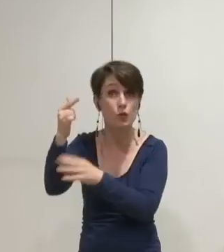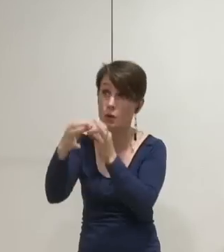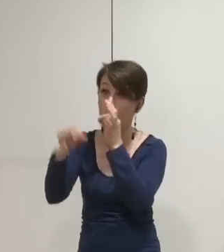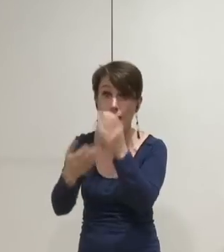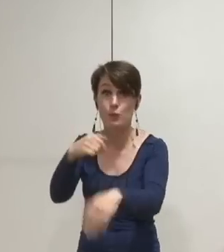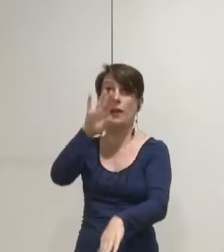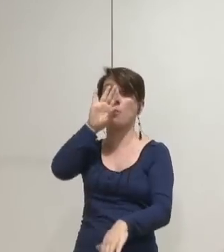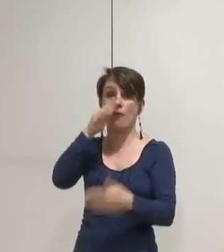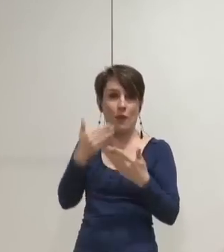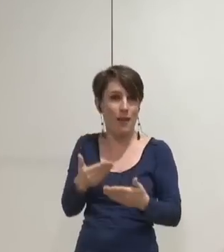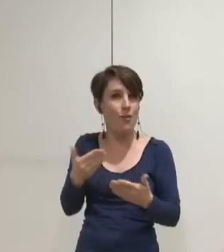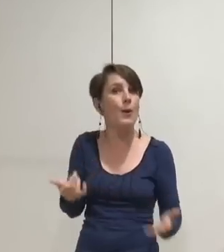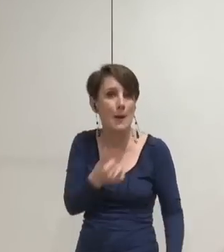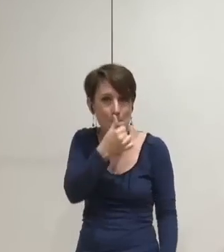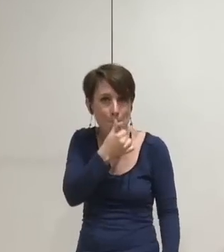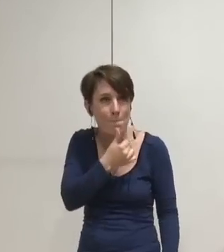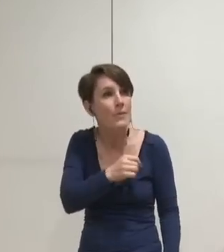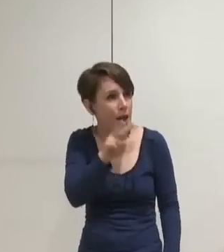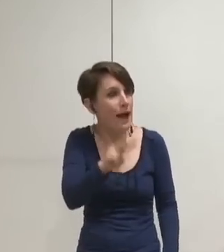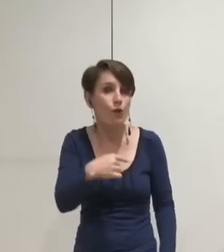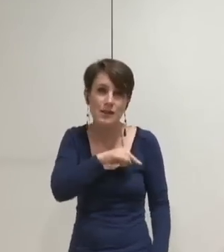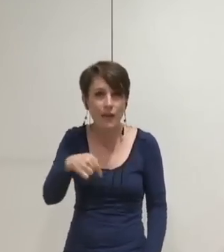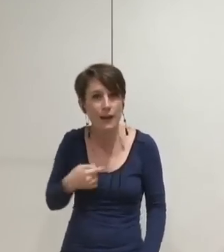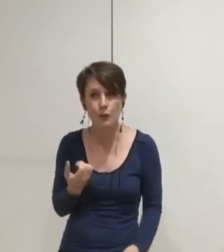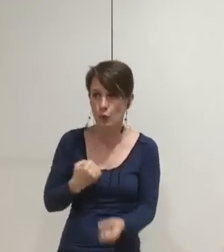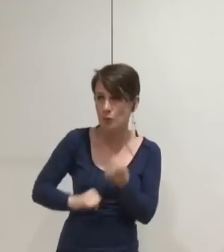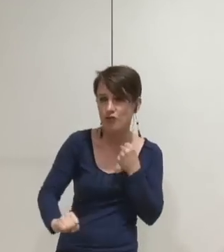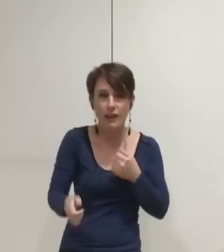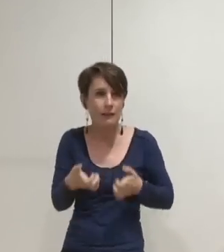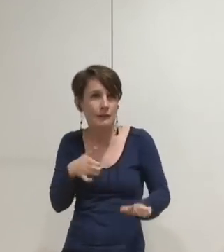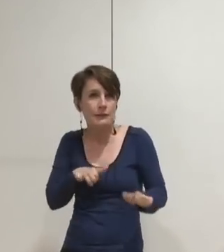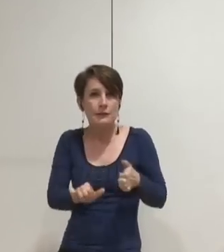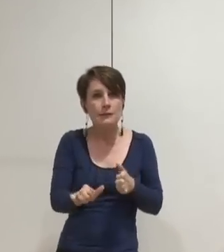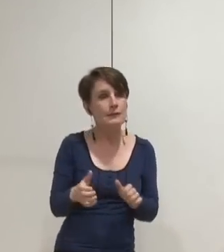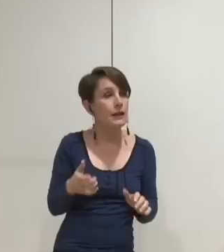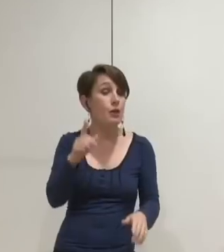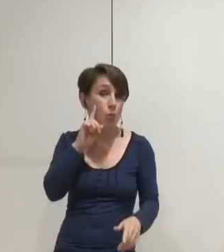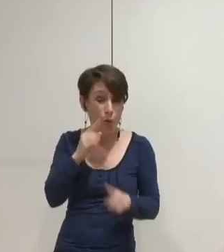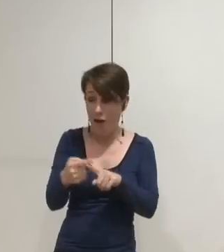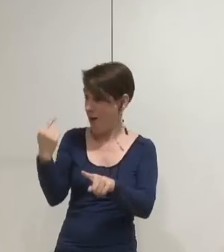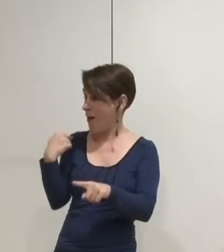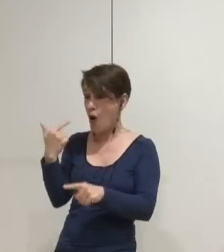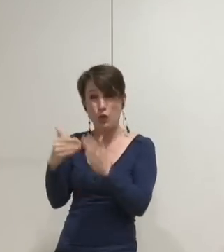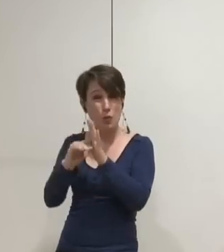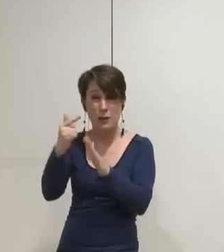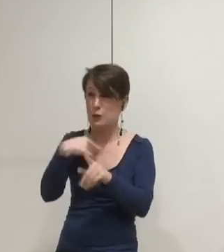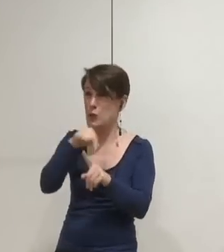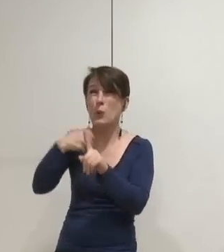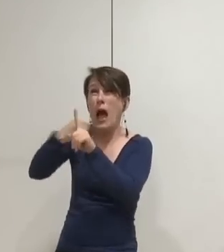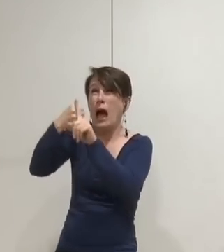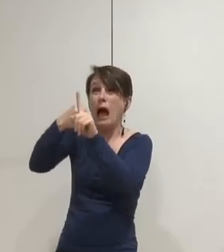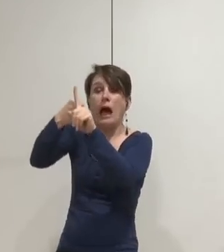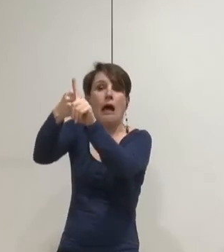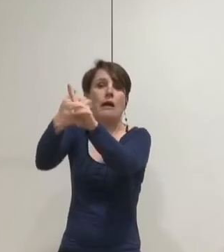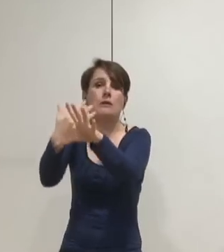balance si nous sommes embarrassés de ces choix c'est bien parce que nous n'avons pas su les empêcher à l'époque nous n'avons pas